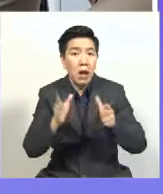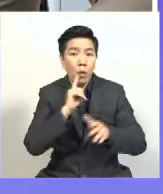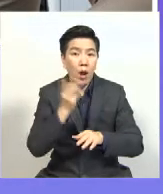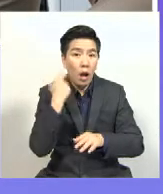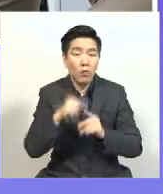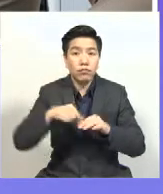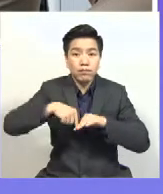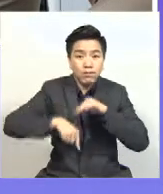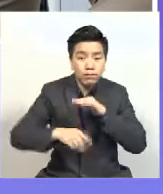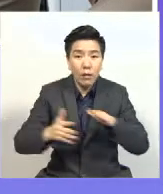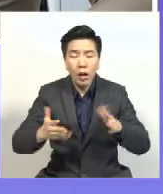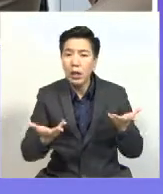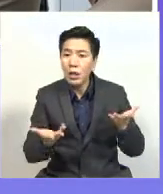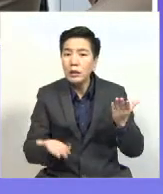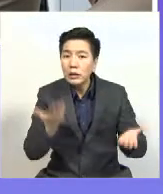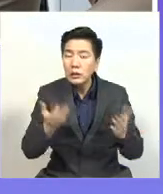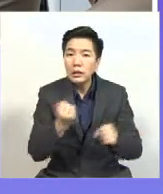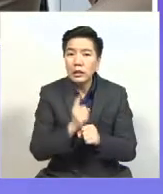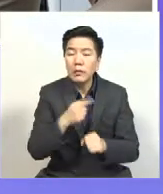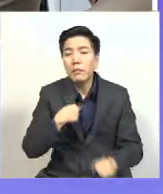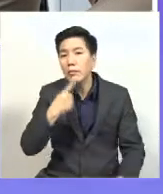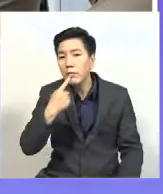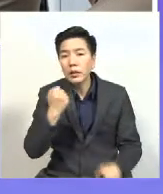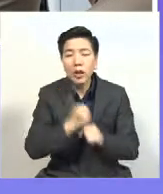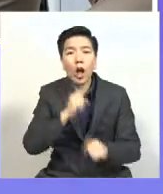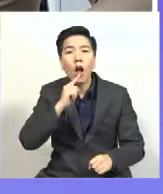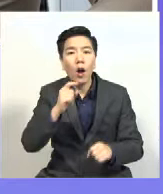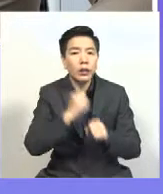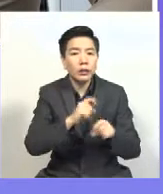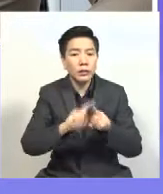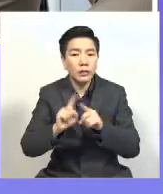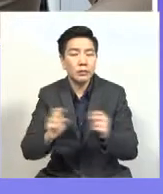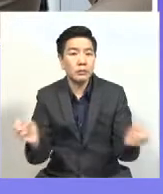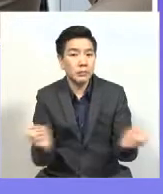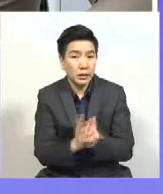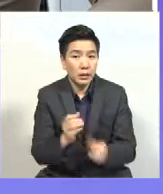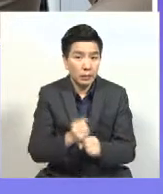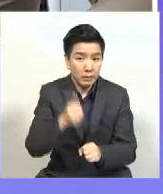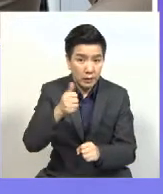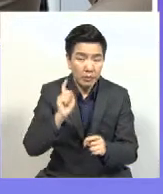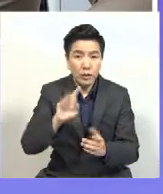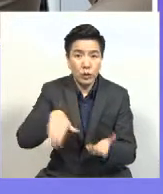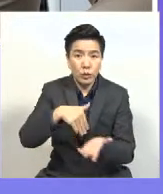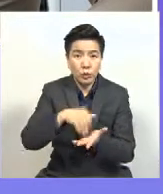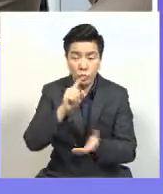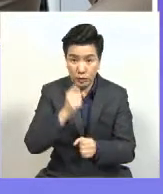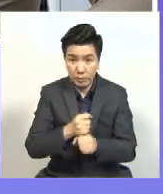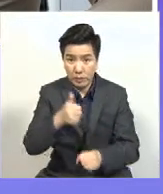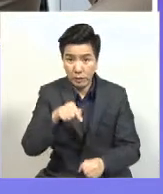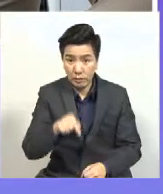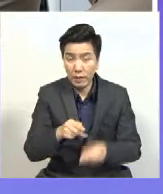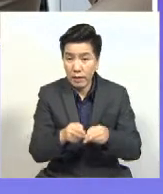เข้มข้นมากกว่าเดิมไหมคะแล้วก็สามารถที่จะแจ้งความร้องทุกข์กล่าวโทษด้วยในฐานะที่เป็นศูนย์เฟกนิวได้เลยไหม